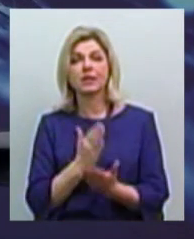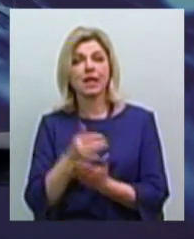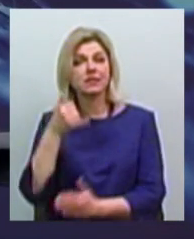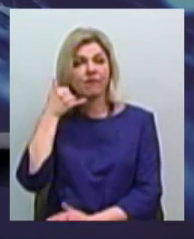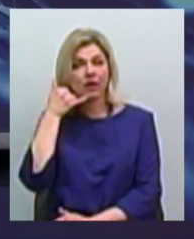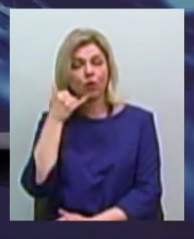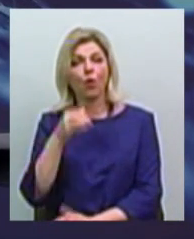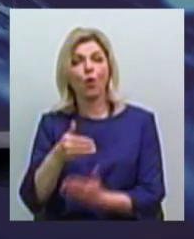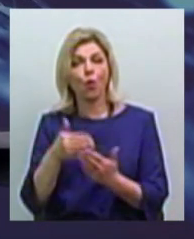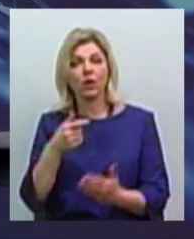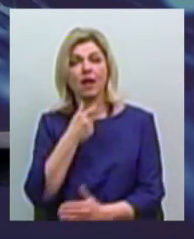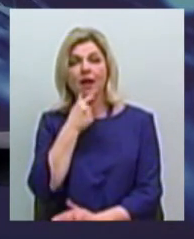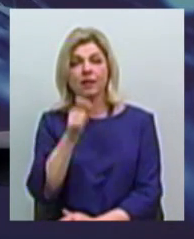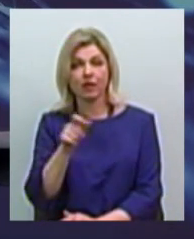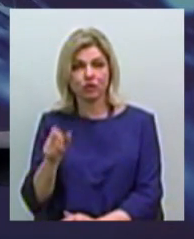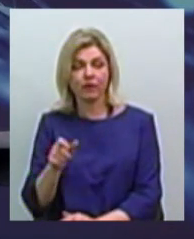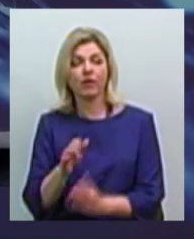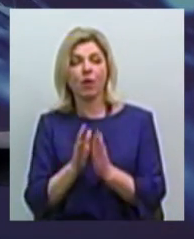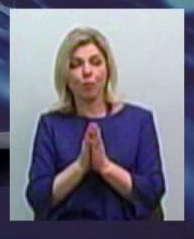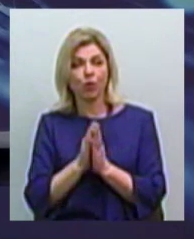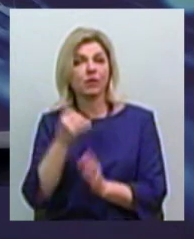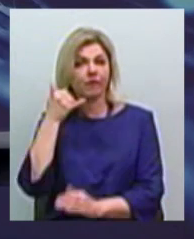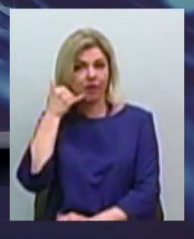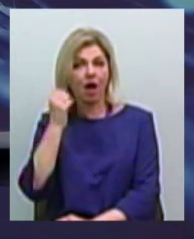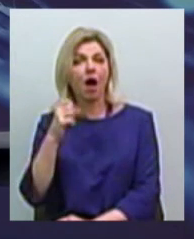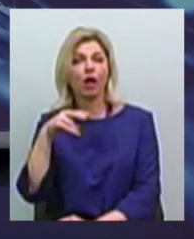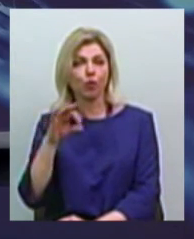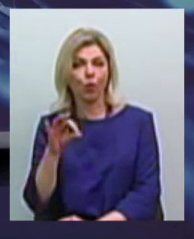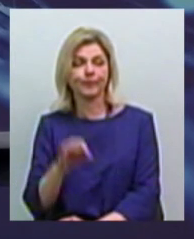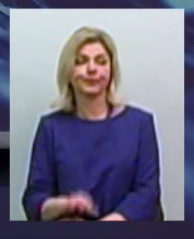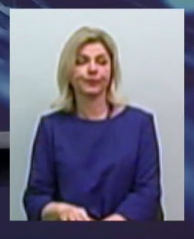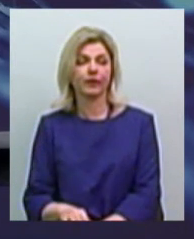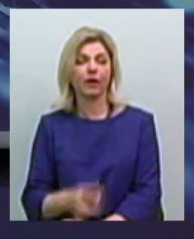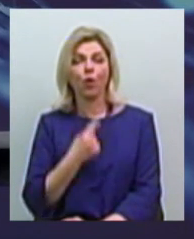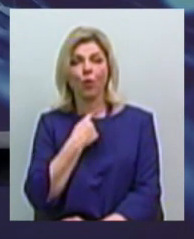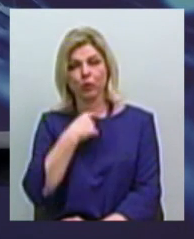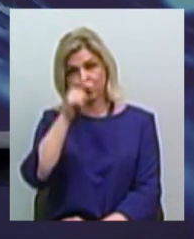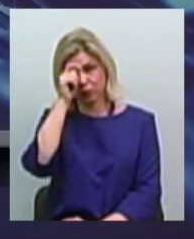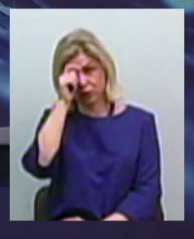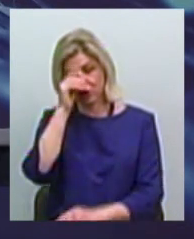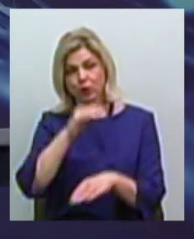вечір, ви в ефірі, ми вас чуємо. Добрий вечір. Алло. Добрий вечір.